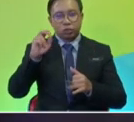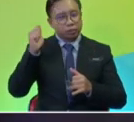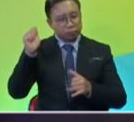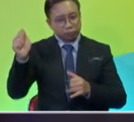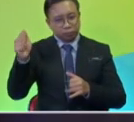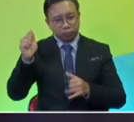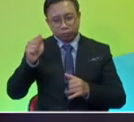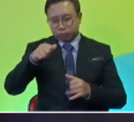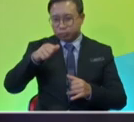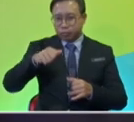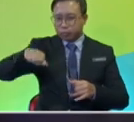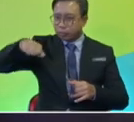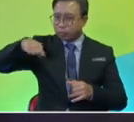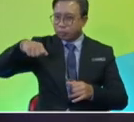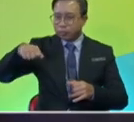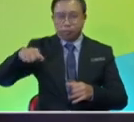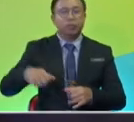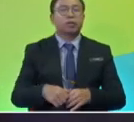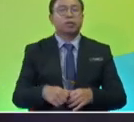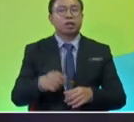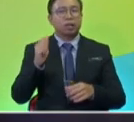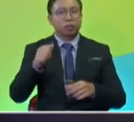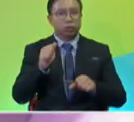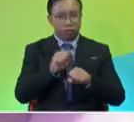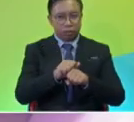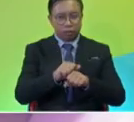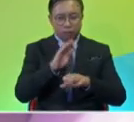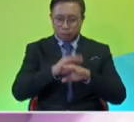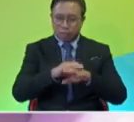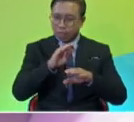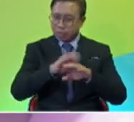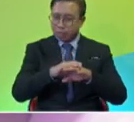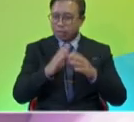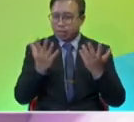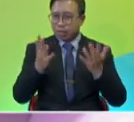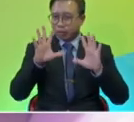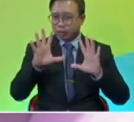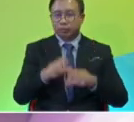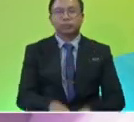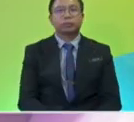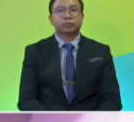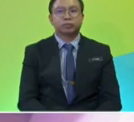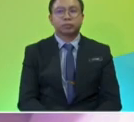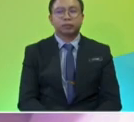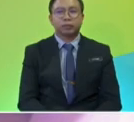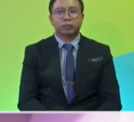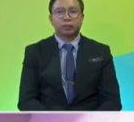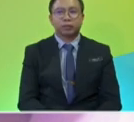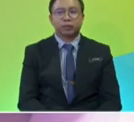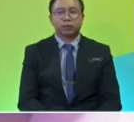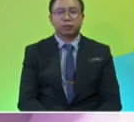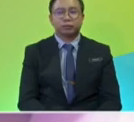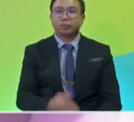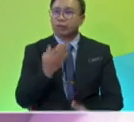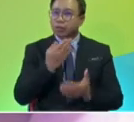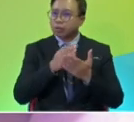perusi loceng so Cikgu ketukkan dengan dekat atas tapak tangan so kita boleh macam tu baik